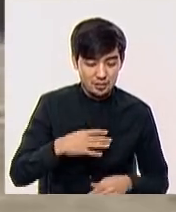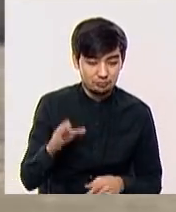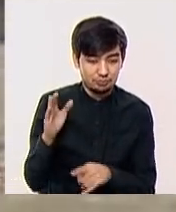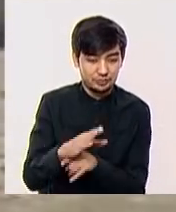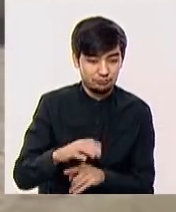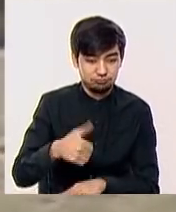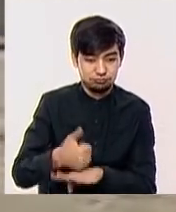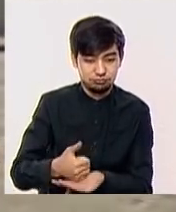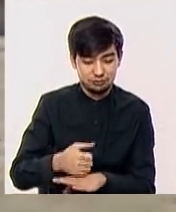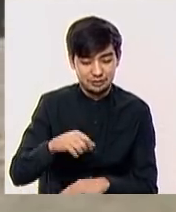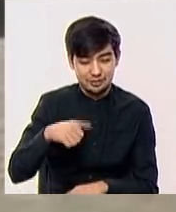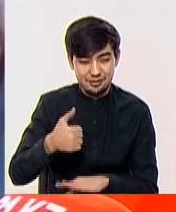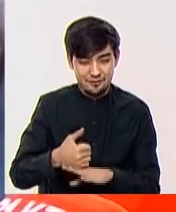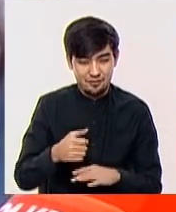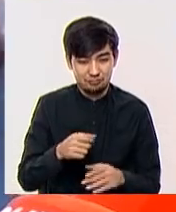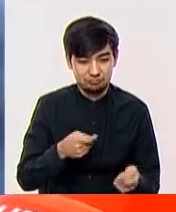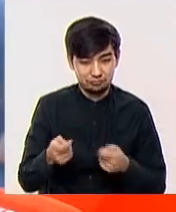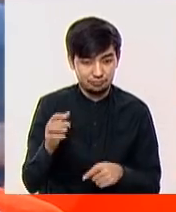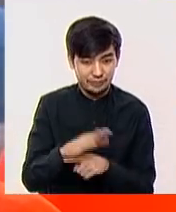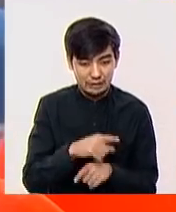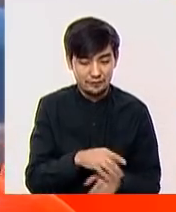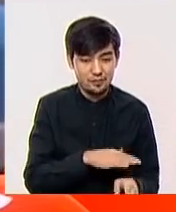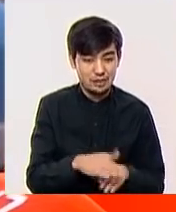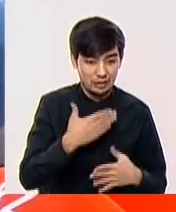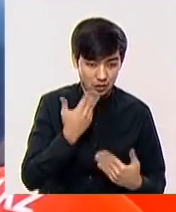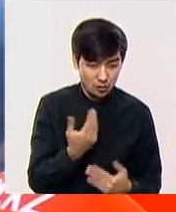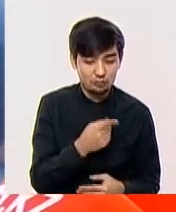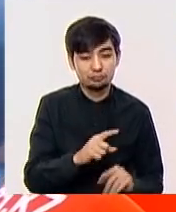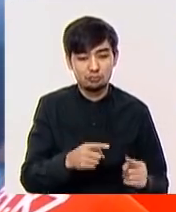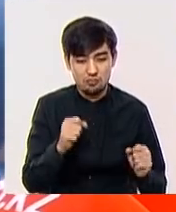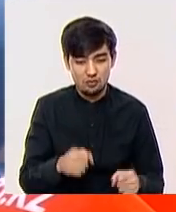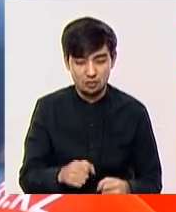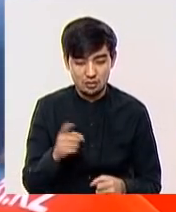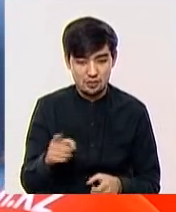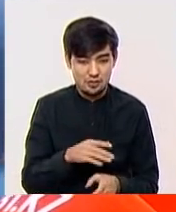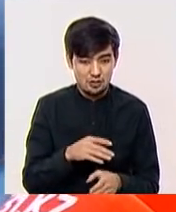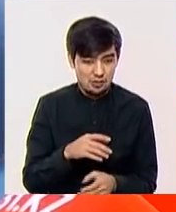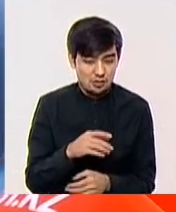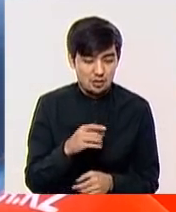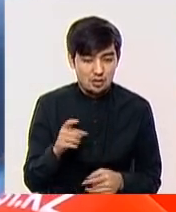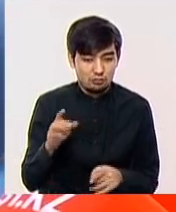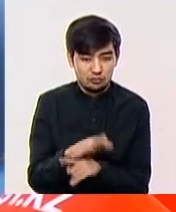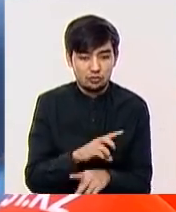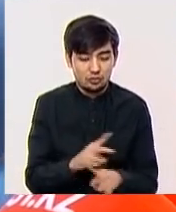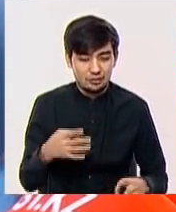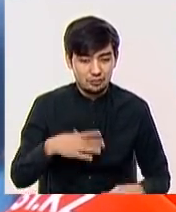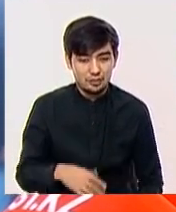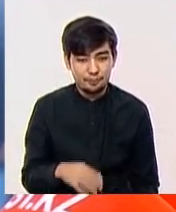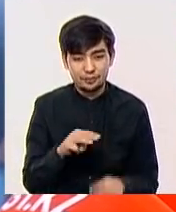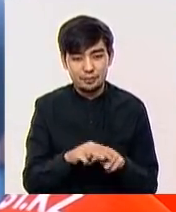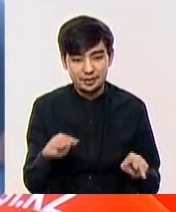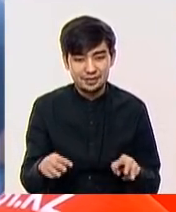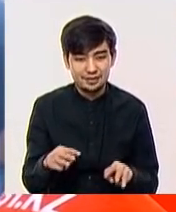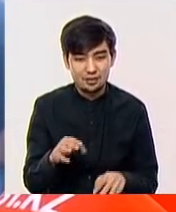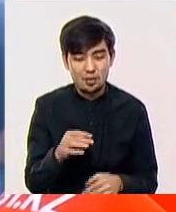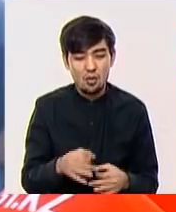указания верховного главнокомандующего. При этом в соответствии с нашим законодательством не министр обороны руководит